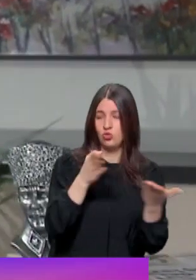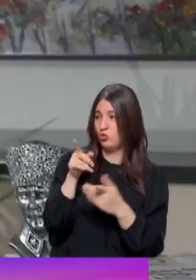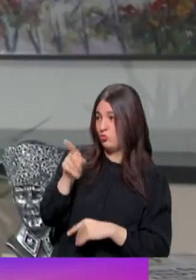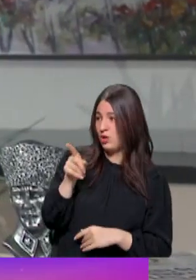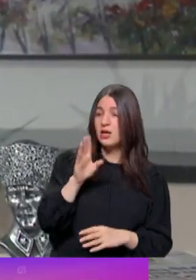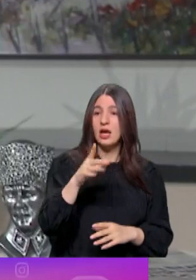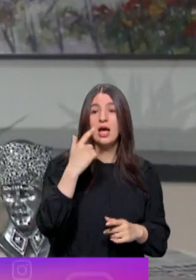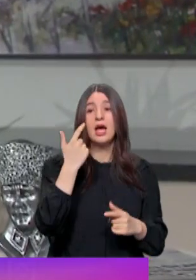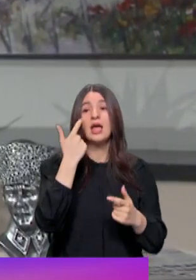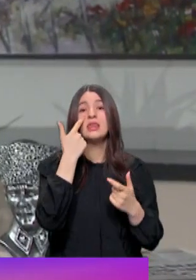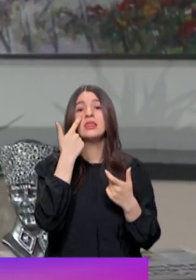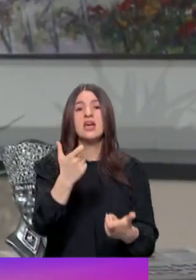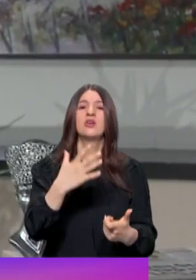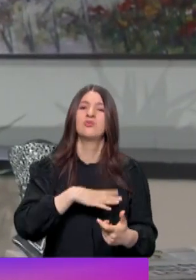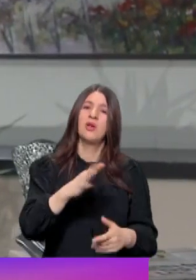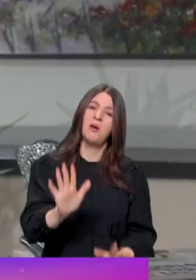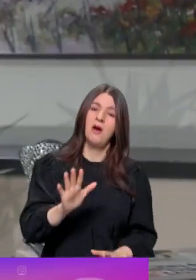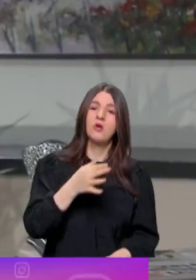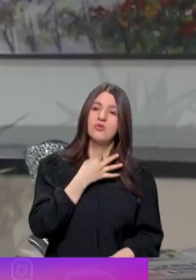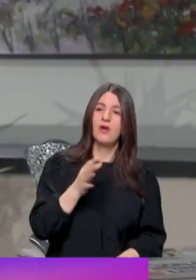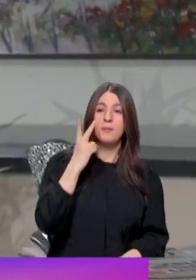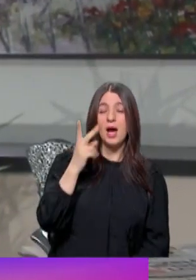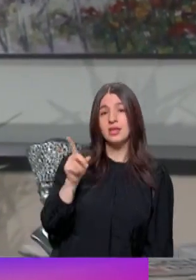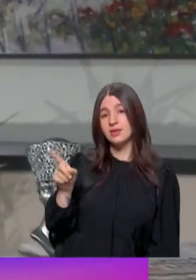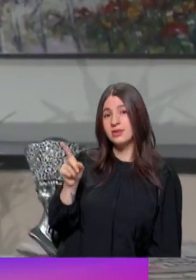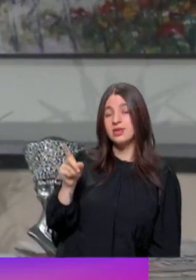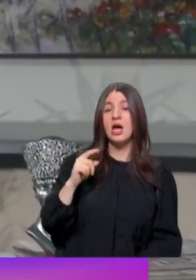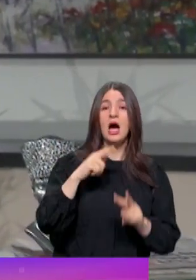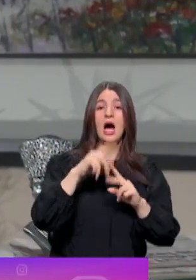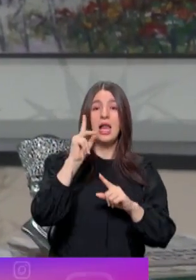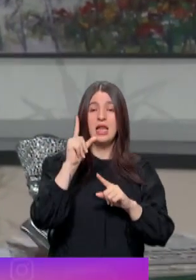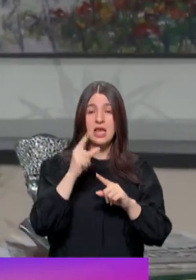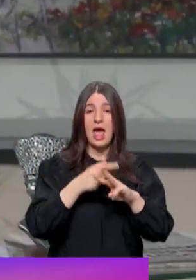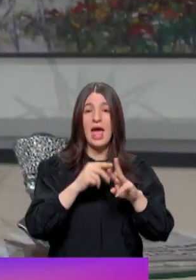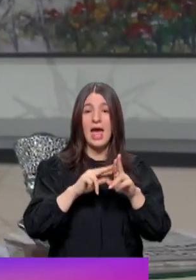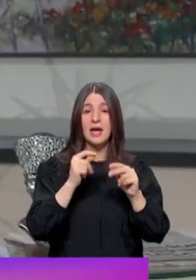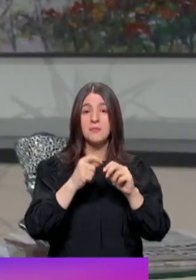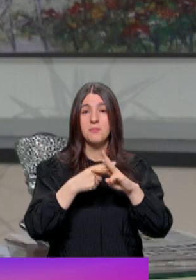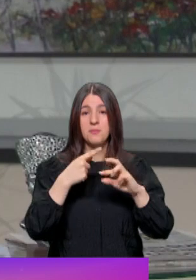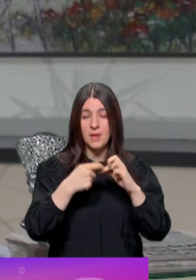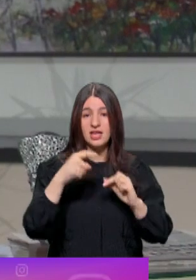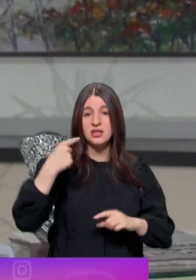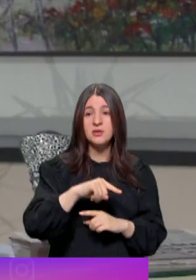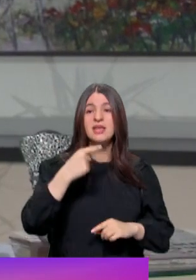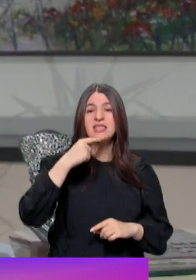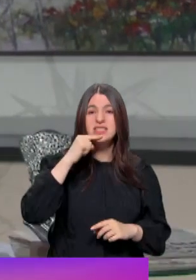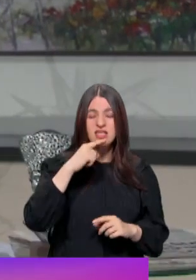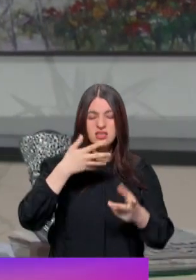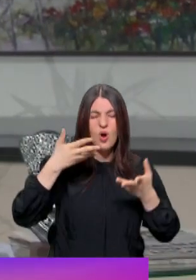Lütfen. Dikkatinizi istiyorum ama. Olur mu? Bakın. Ali Ekber Yıldırım. Zeytin katliamı